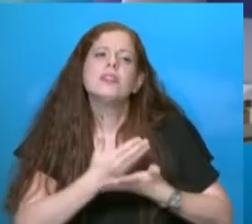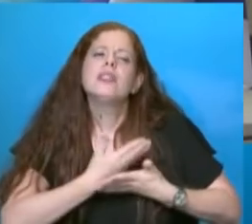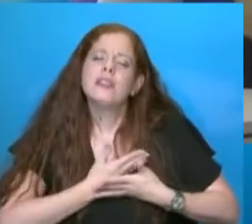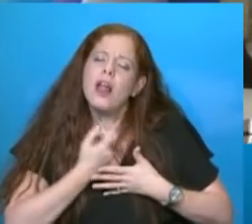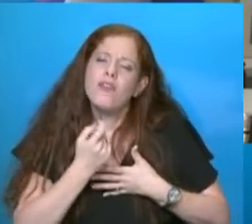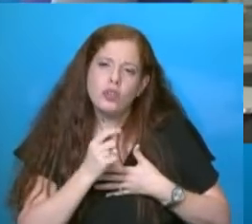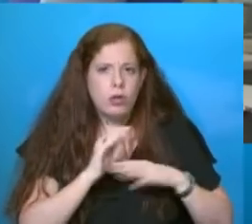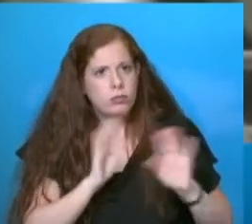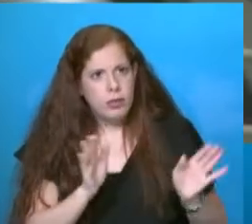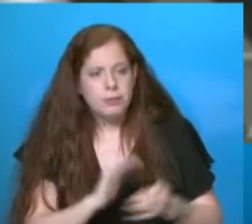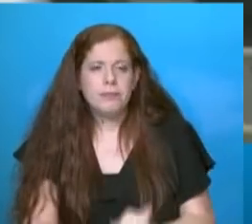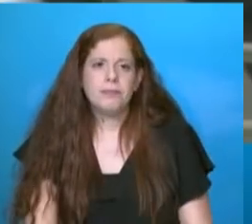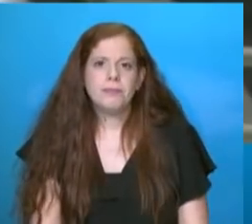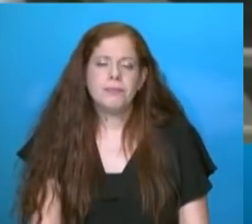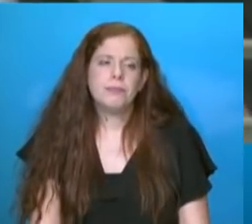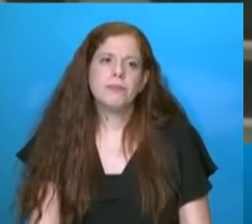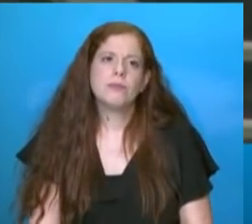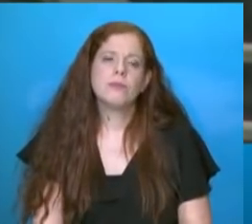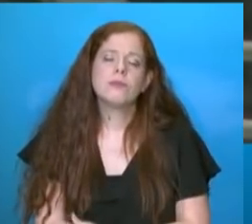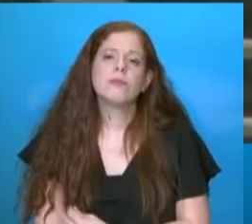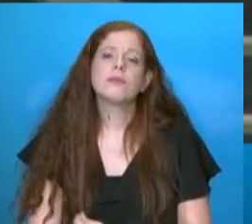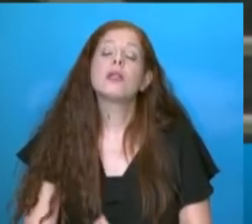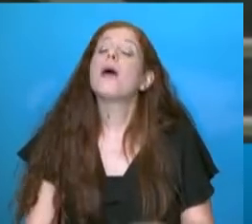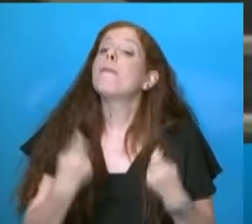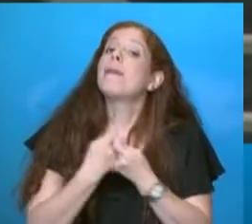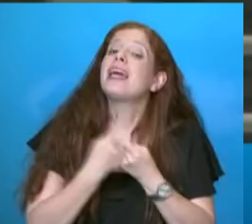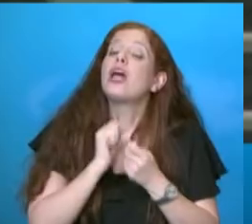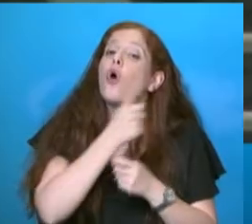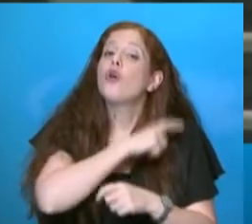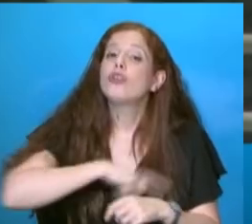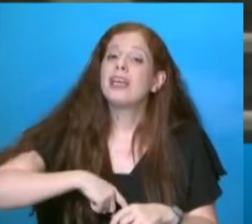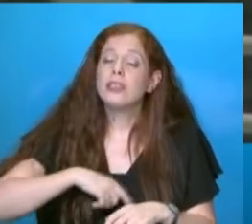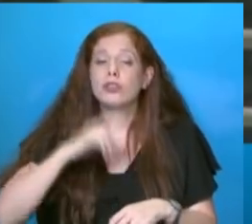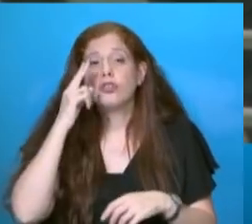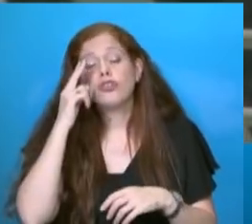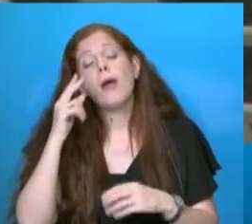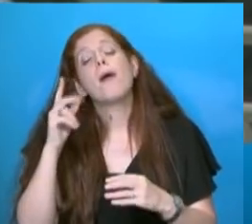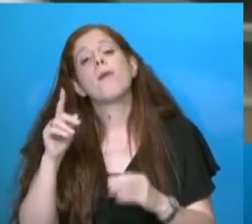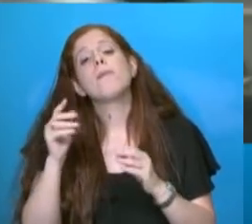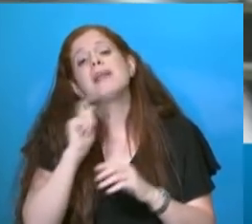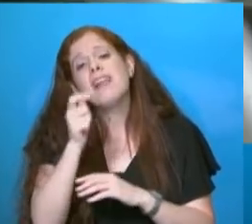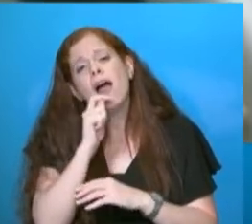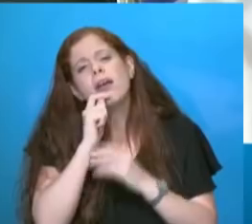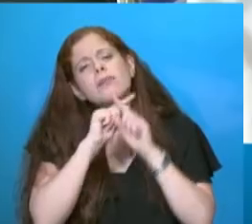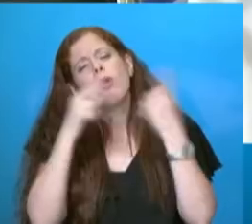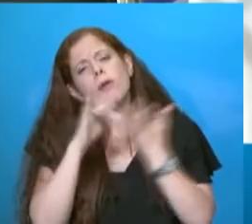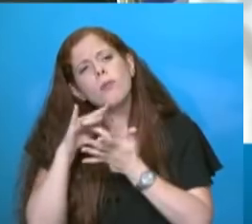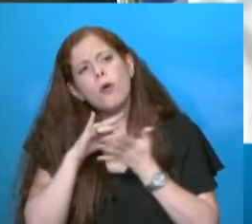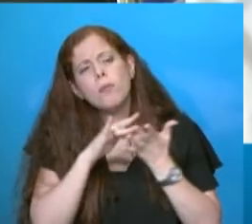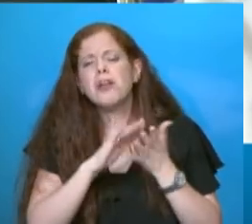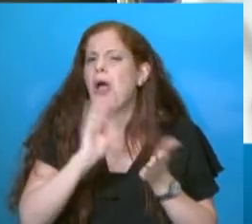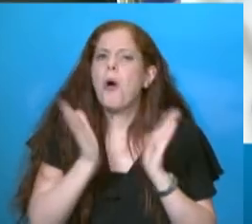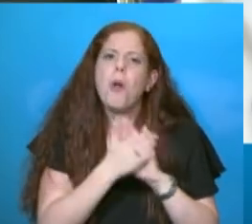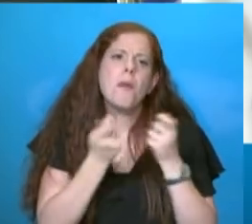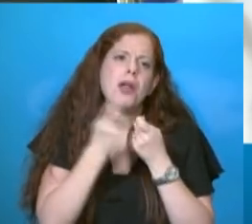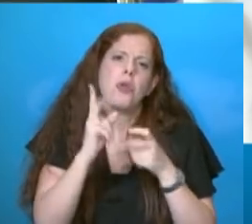שנייה, אני באמצע איזה משהו, רבע שעה, ביי. ביי. מבחינת ראש העיר שניסה על גלי הפייסבוק מאולפן אחד למשנהו, העסקים היום כרגיל. אתה לא מוותר.